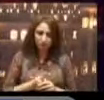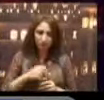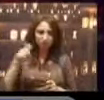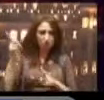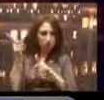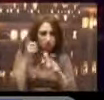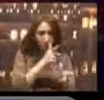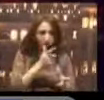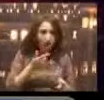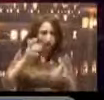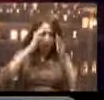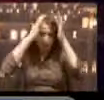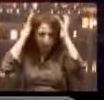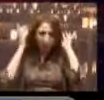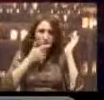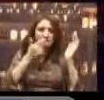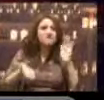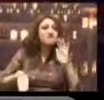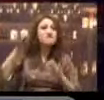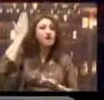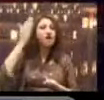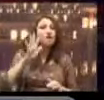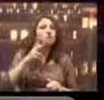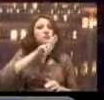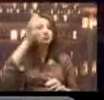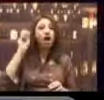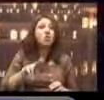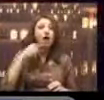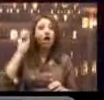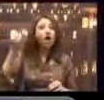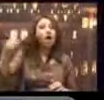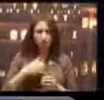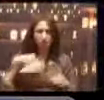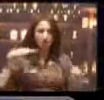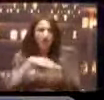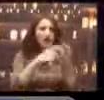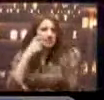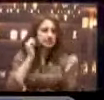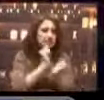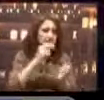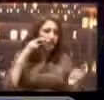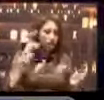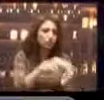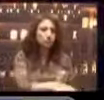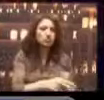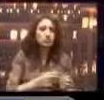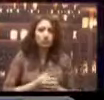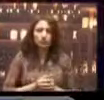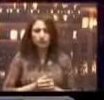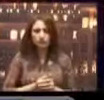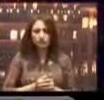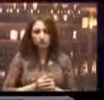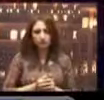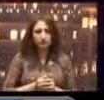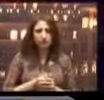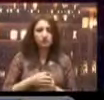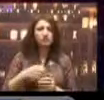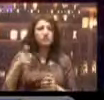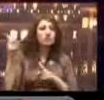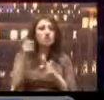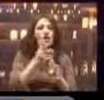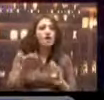يعني الله يرحمه لو كان عايش اكيد كنا سالناه، لانه كان مصر على الجزء ده. يعني الفيلم ده كان اخراج الراحل يوسف شاهين، وكان اخراج الاستاذ خالد